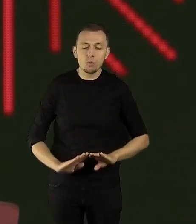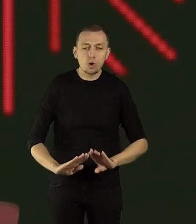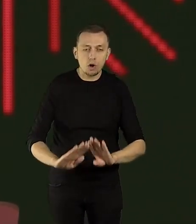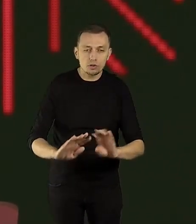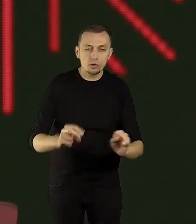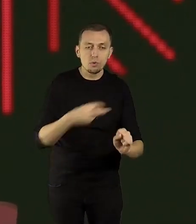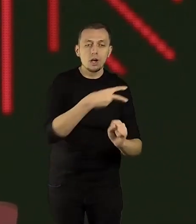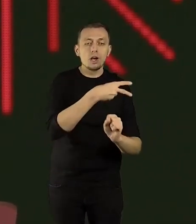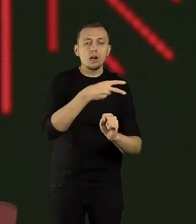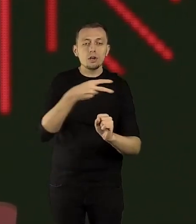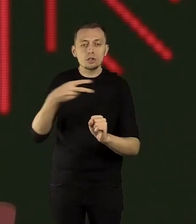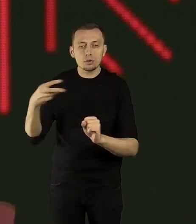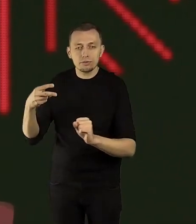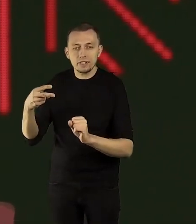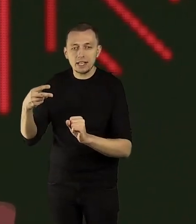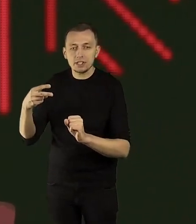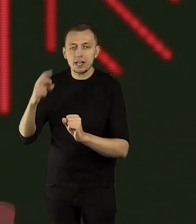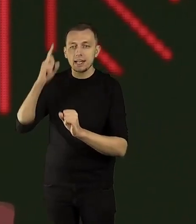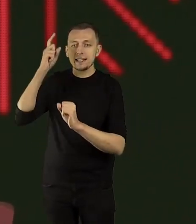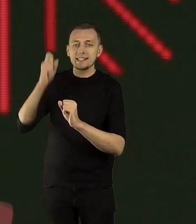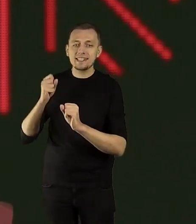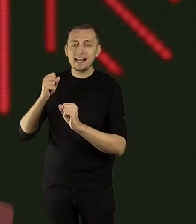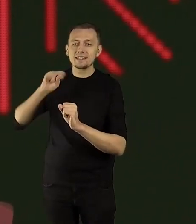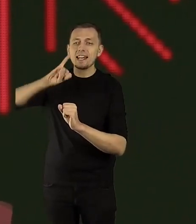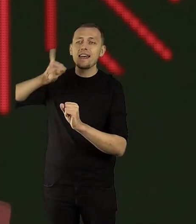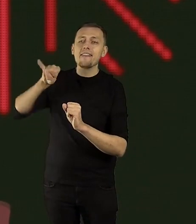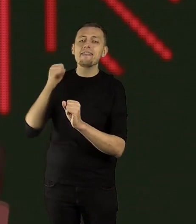największej rewolucji w historii ludzkości.